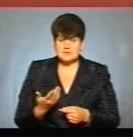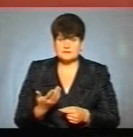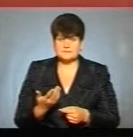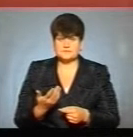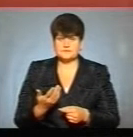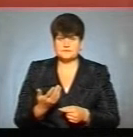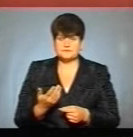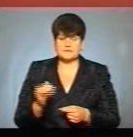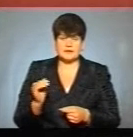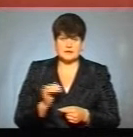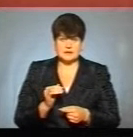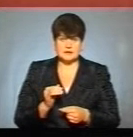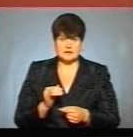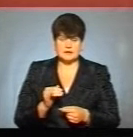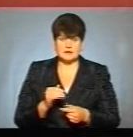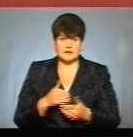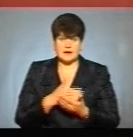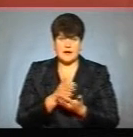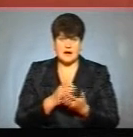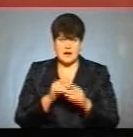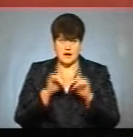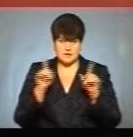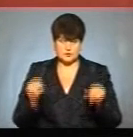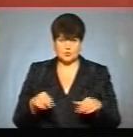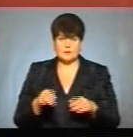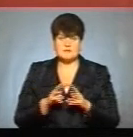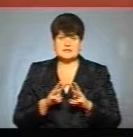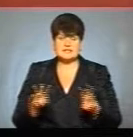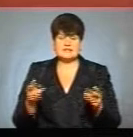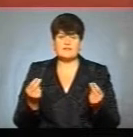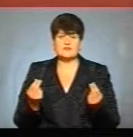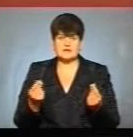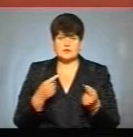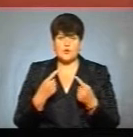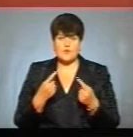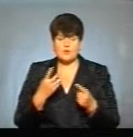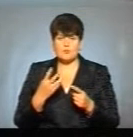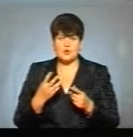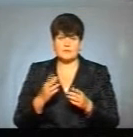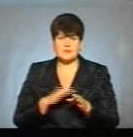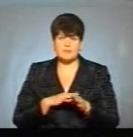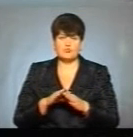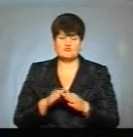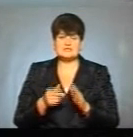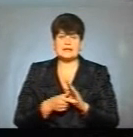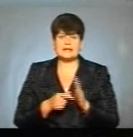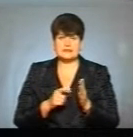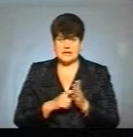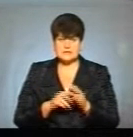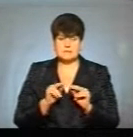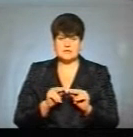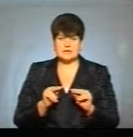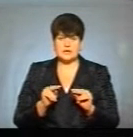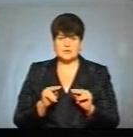і карту Міністерства фінансів, які говорять про наповнюваність класів і саме